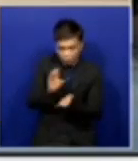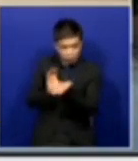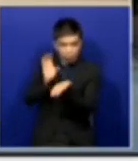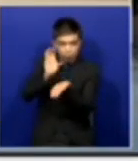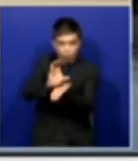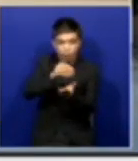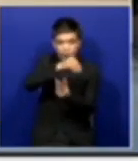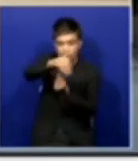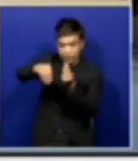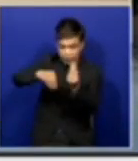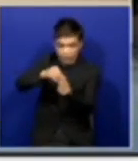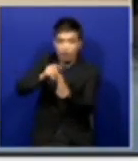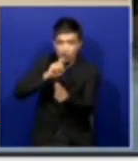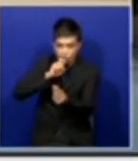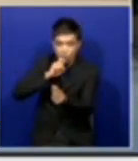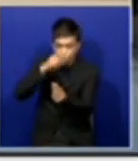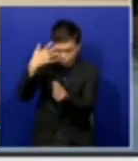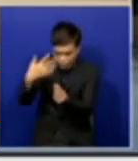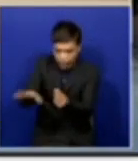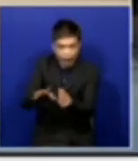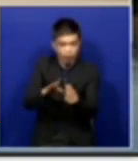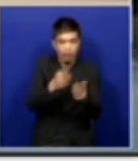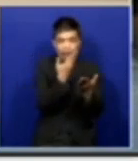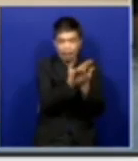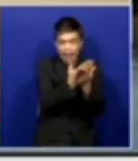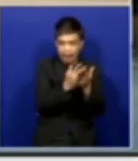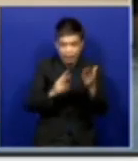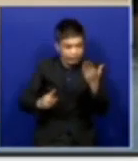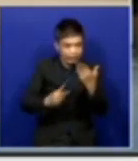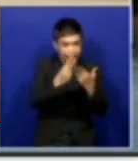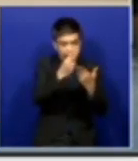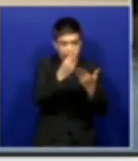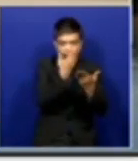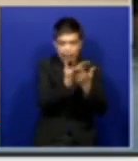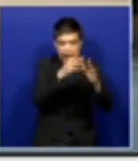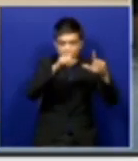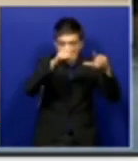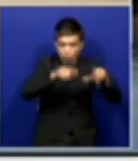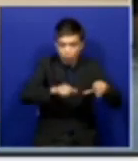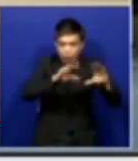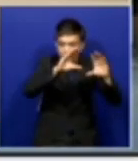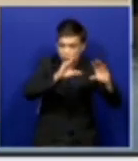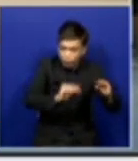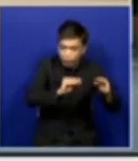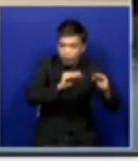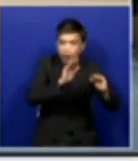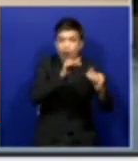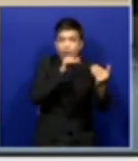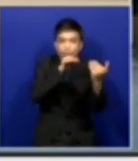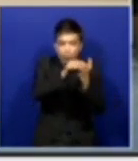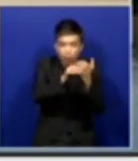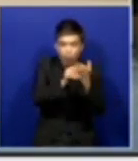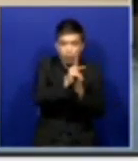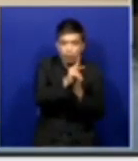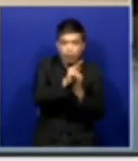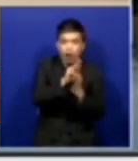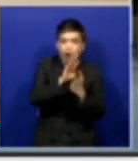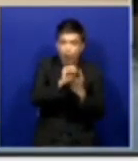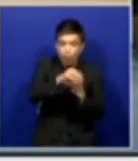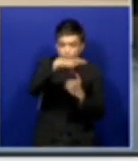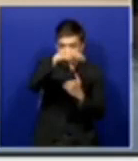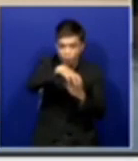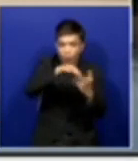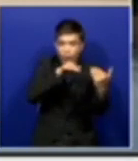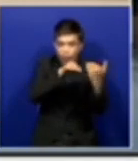าตัดงบของกรมทางหลวงกรมทางหลวงชนบทที่ไปถึงกับเป็นประโยชน์กับพี่น้องประชาชนในช